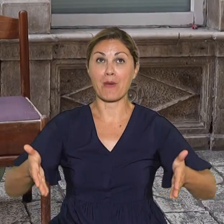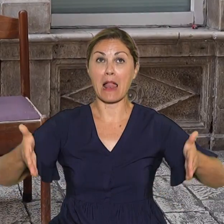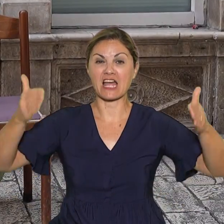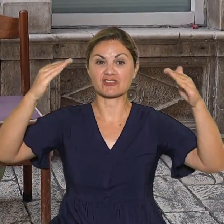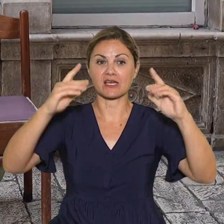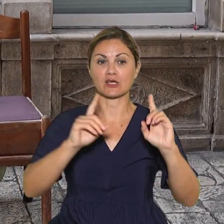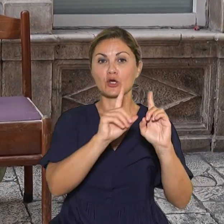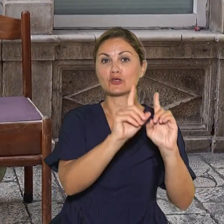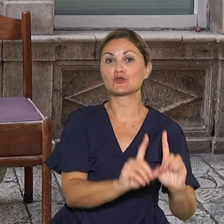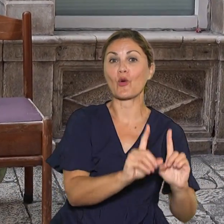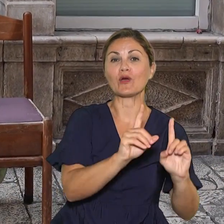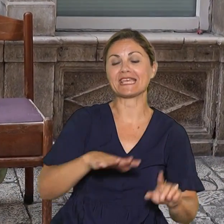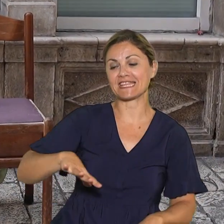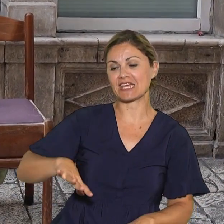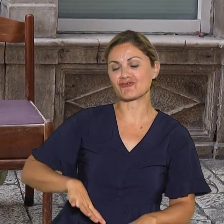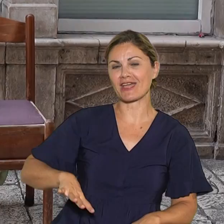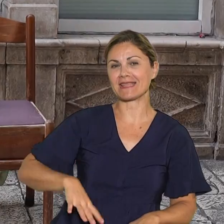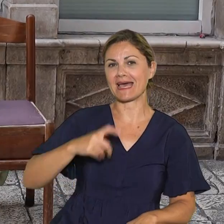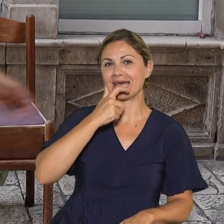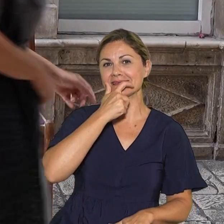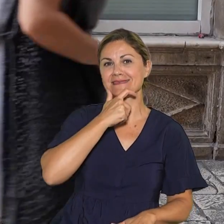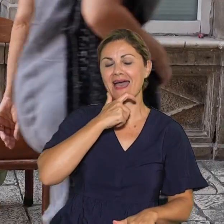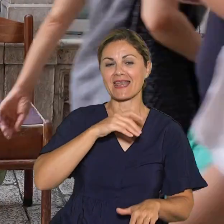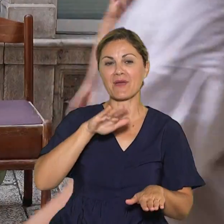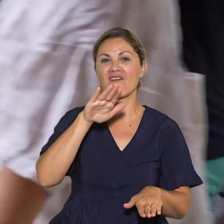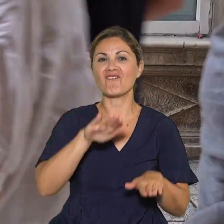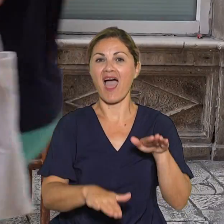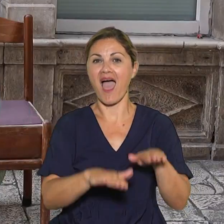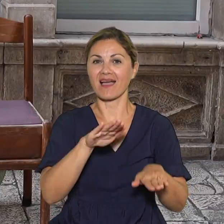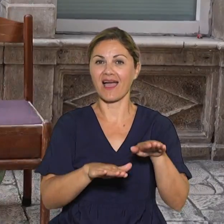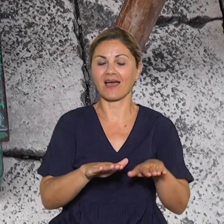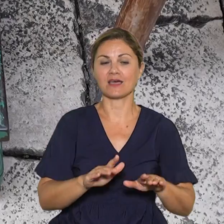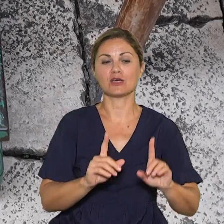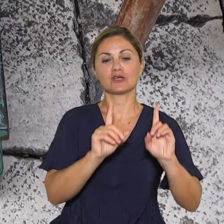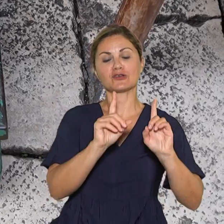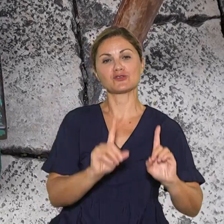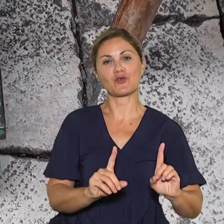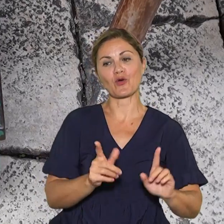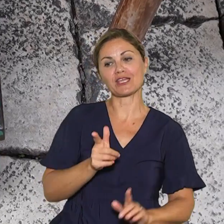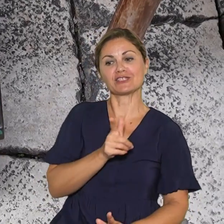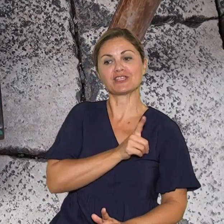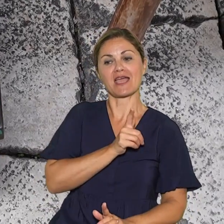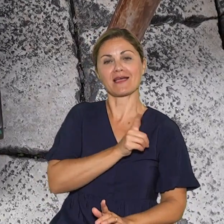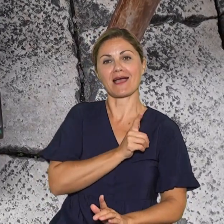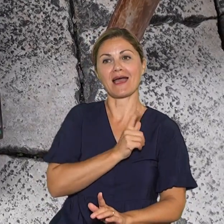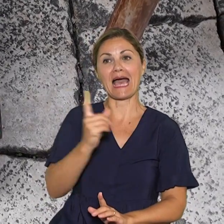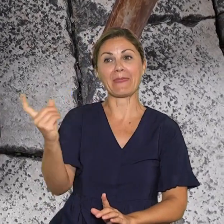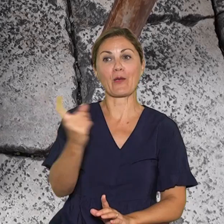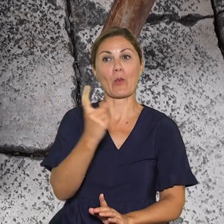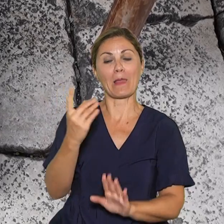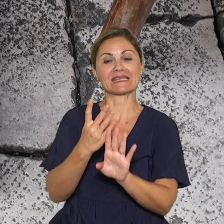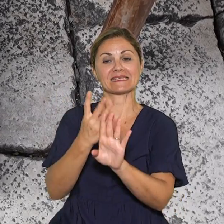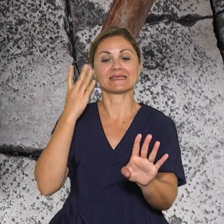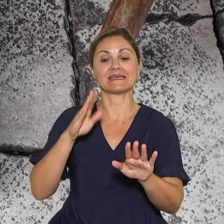30 godina sa svojom vagom svakodnevno izmamljuje osmijehe i zaziva znatiželju prolaznika, a neki čak rado stanu u red kako